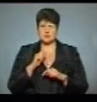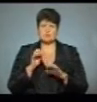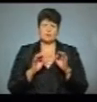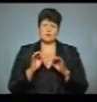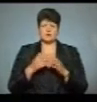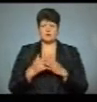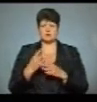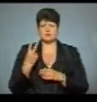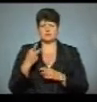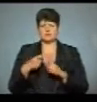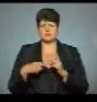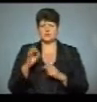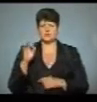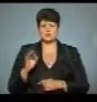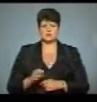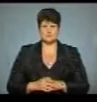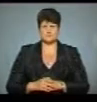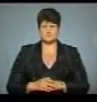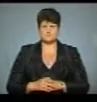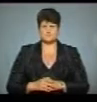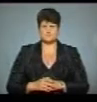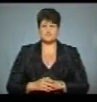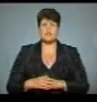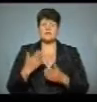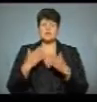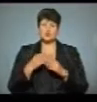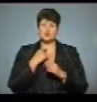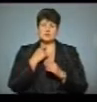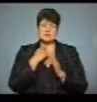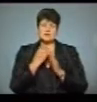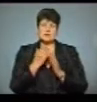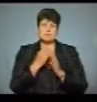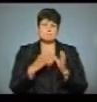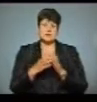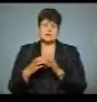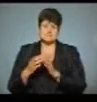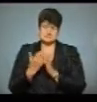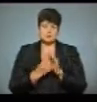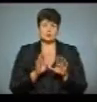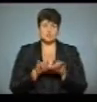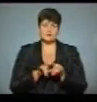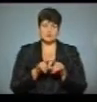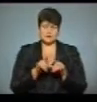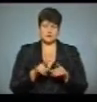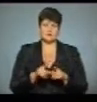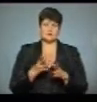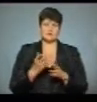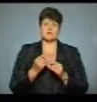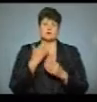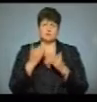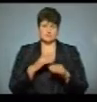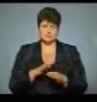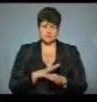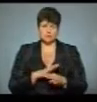більше 2,5%. Якщо голоси за партійними списками розподіляться точно так, як свідчать результати екзит-полів,